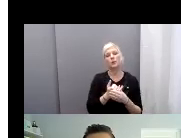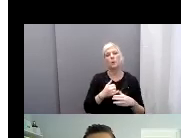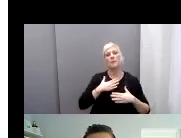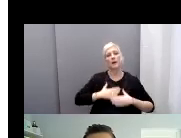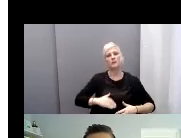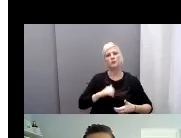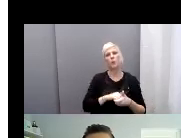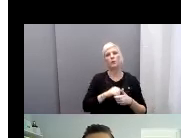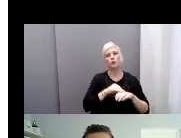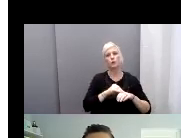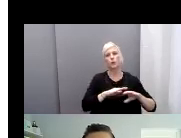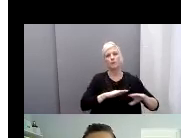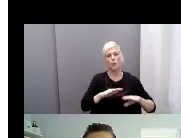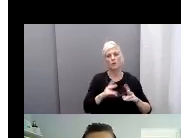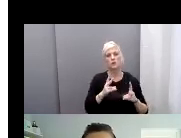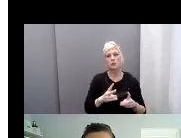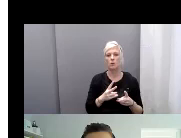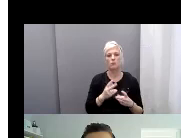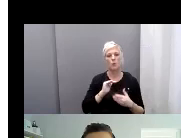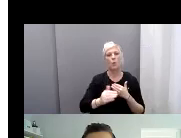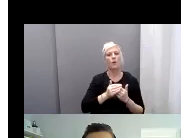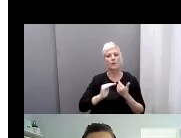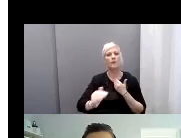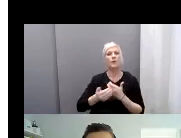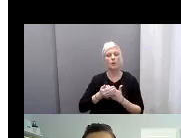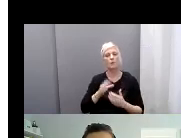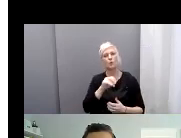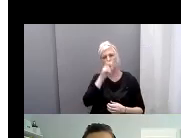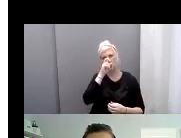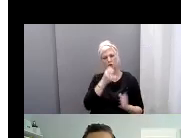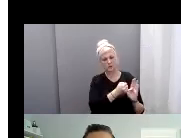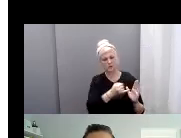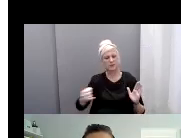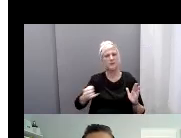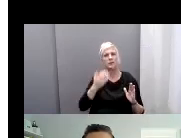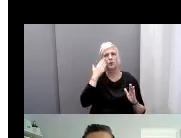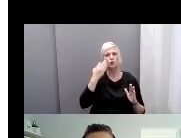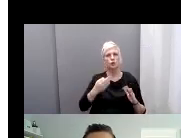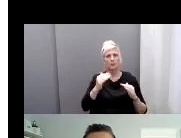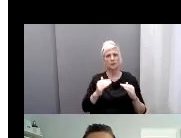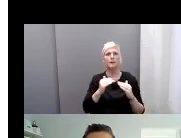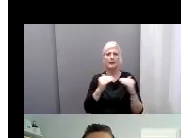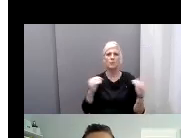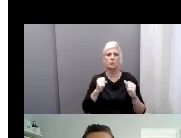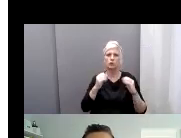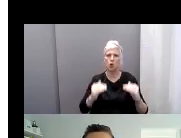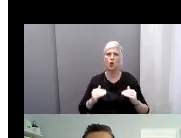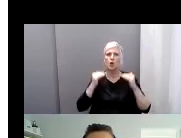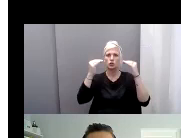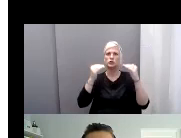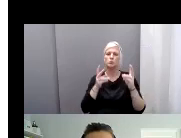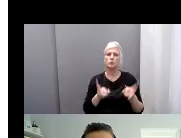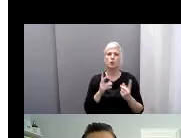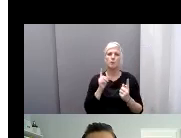återkommer i era material? Som särskilt lyfts där kunskapsnivån behöver höjas och bemötande förbättras?